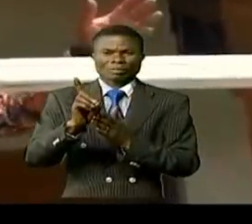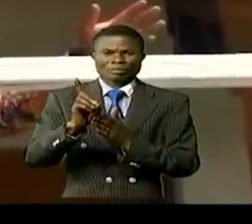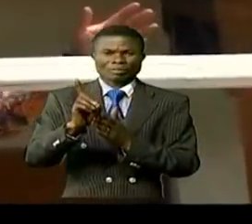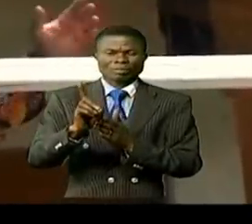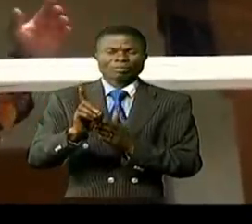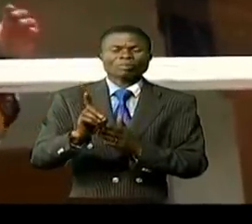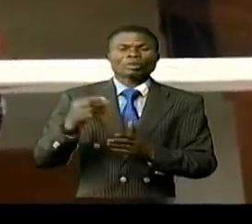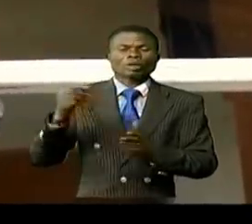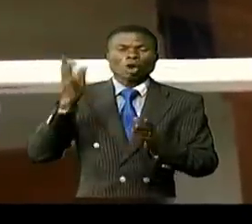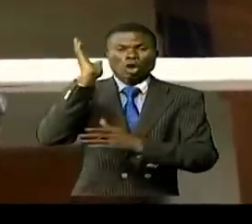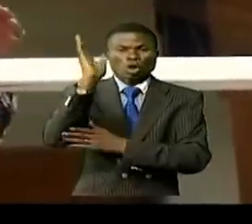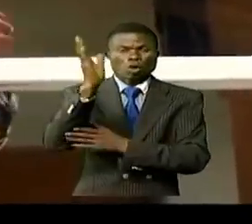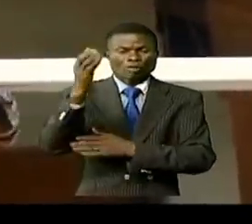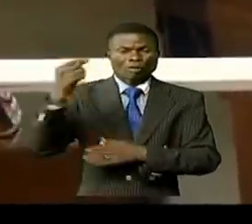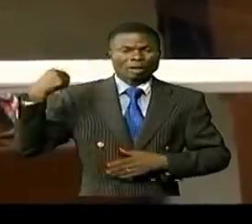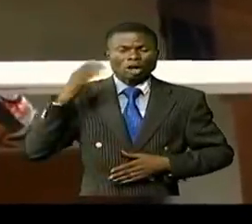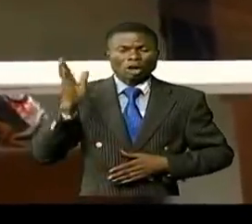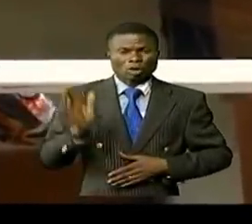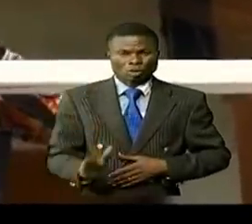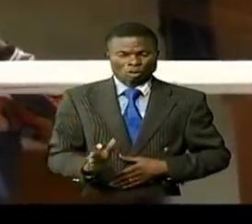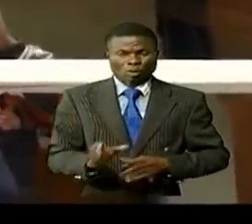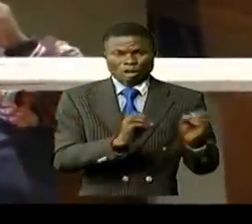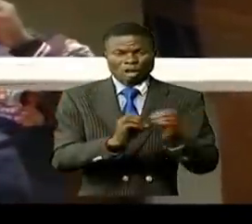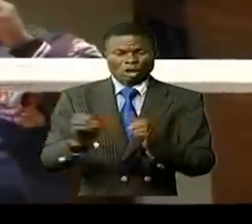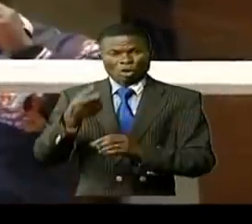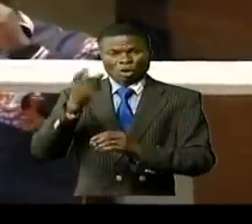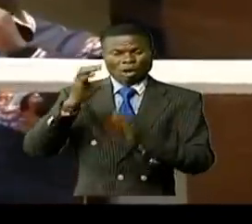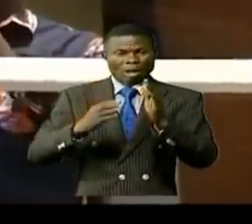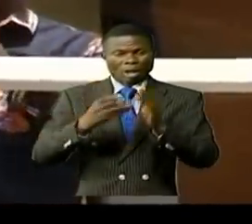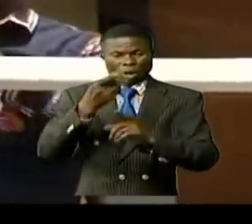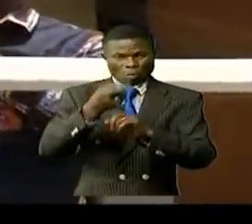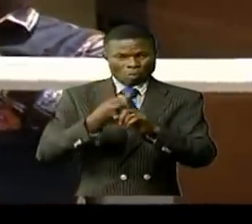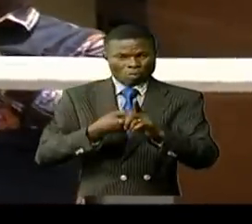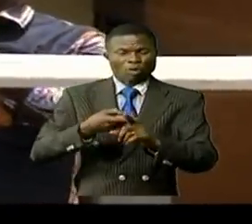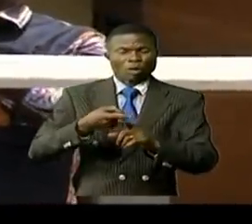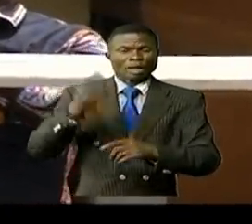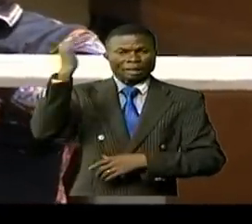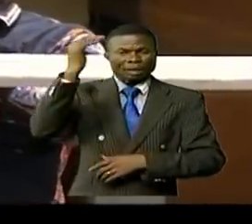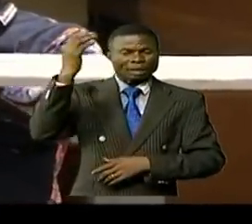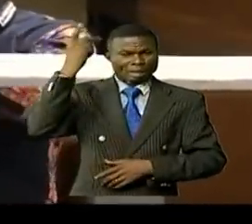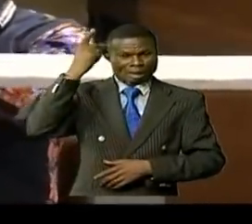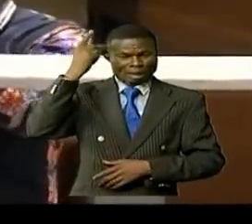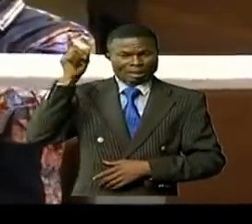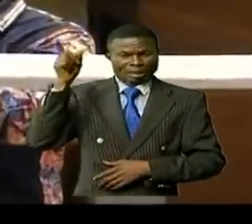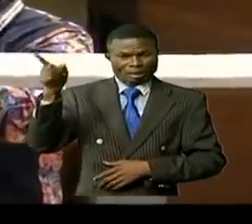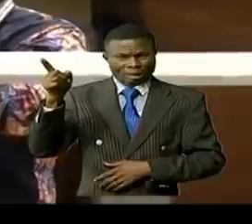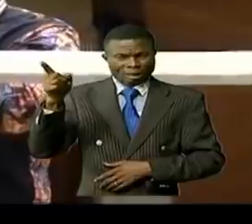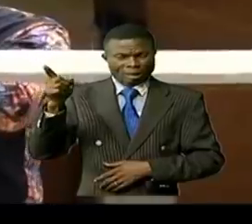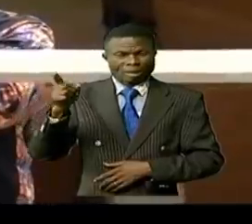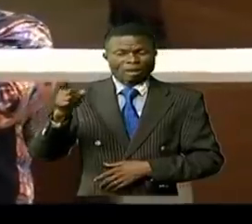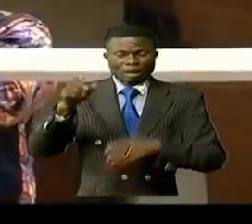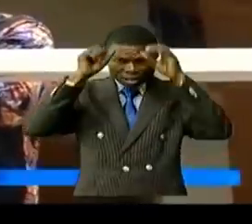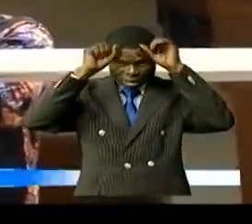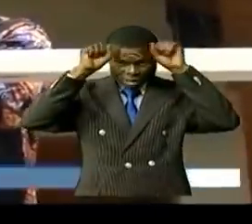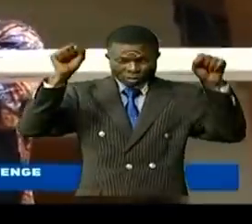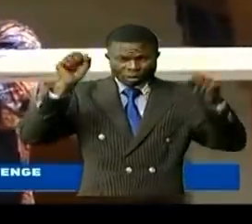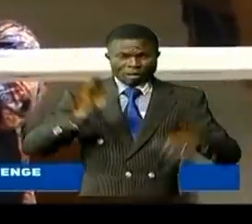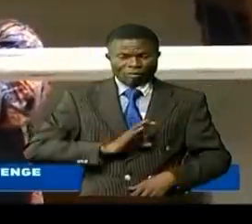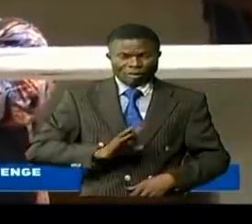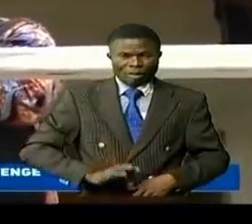de gouverneurs et Salemi à Kinshasa, Isaac dans le mois de décembre. La chef de l'État à Lobaki,